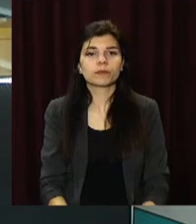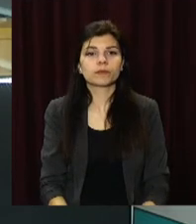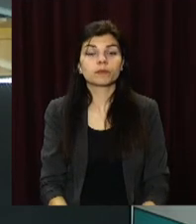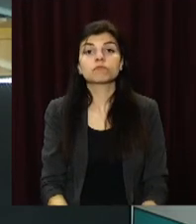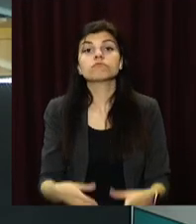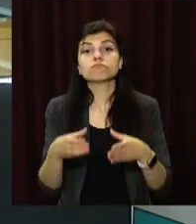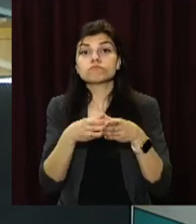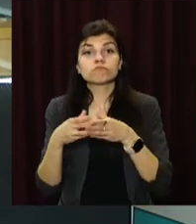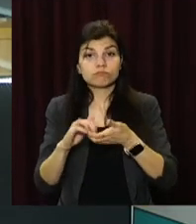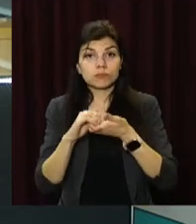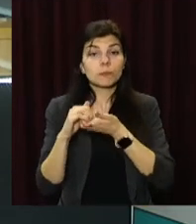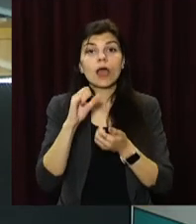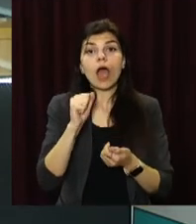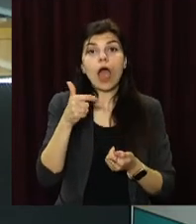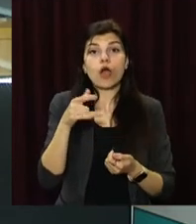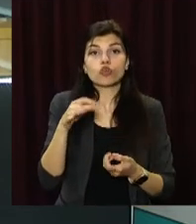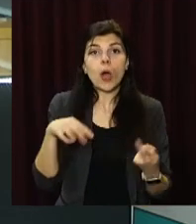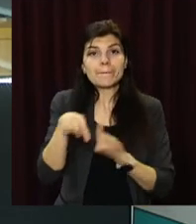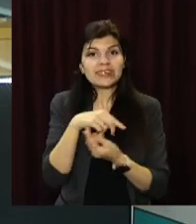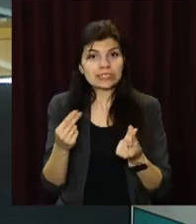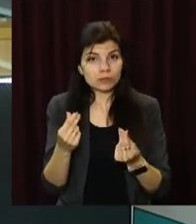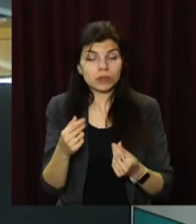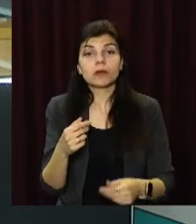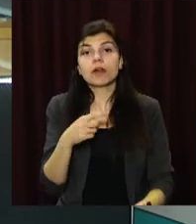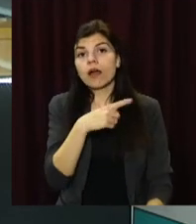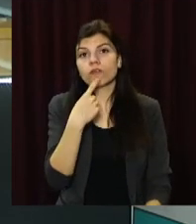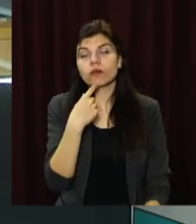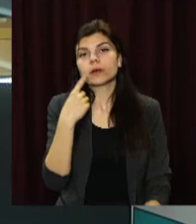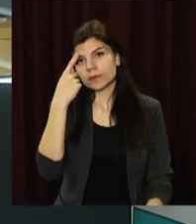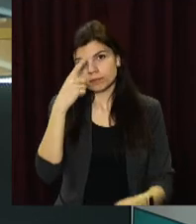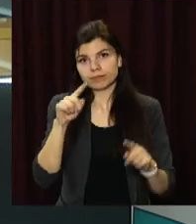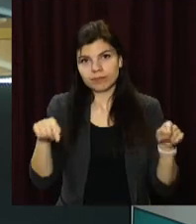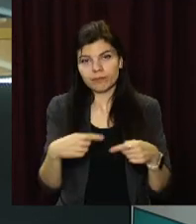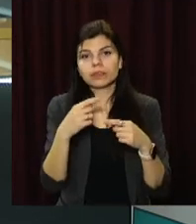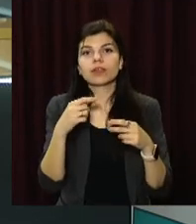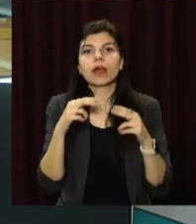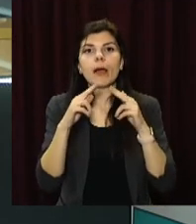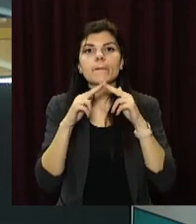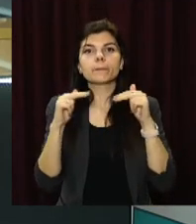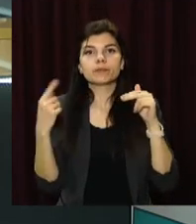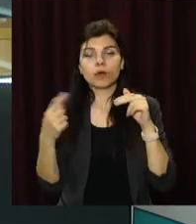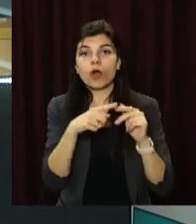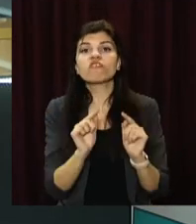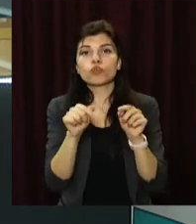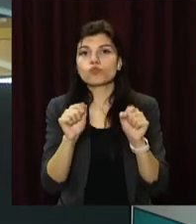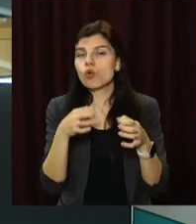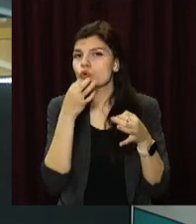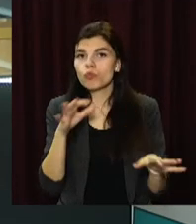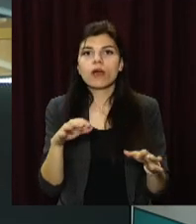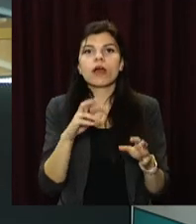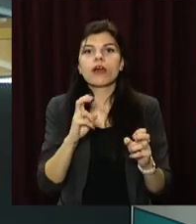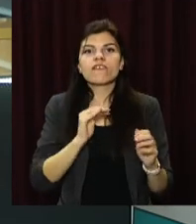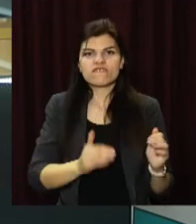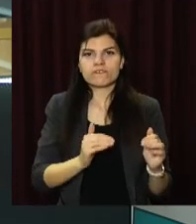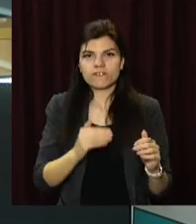Спільнота агробізнесменів на Дніпропетровщині створили асоціацію аграріїв Придніпров'я. Вступити до неї може будь-який фермер,